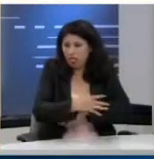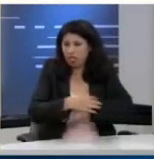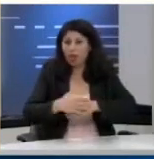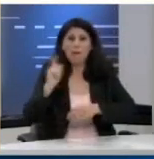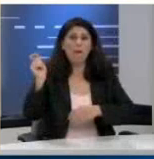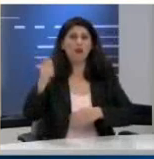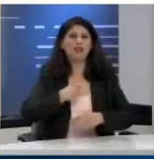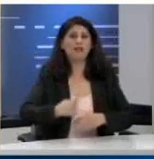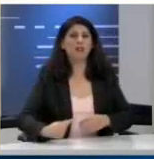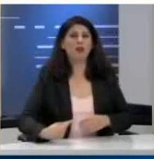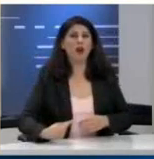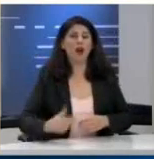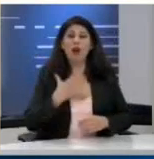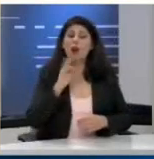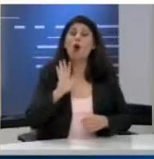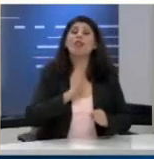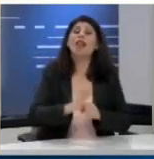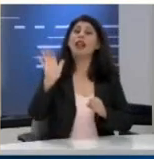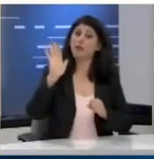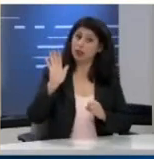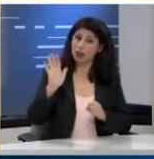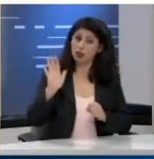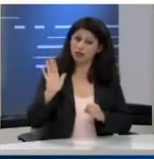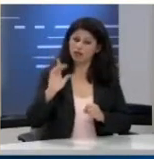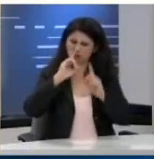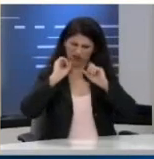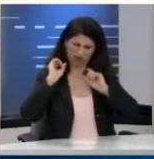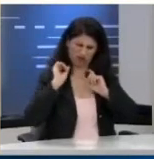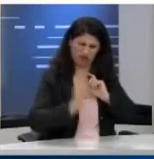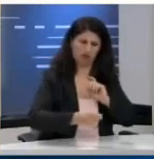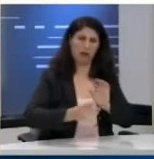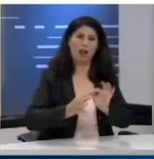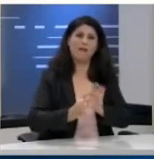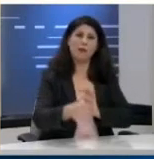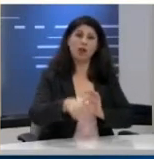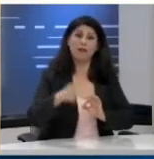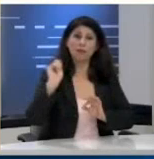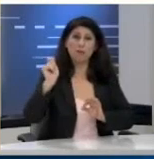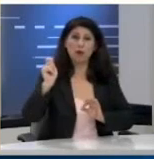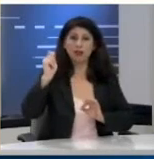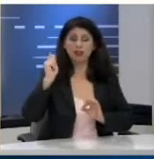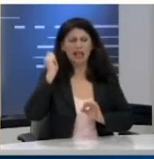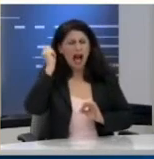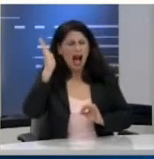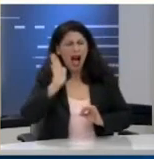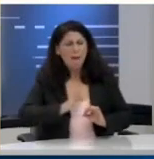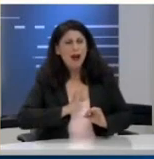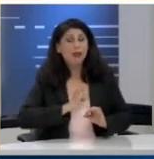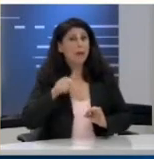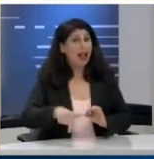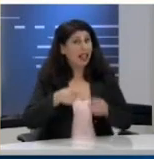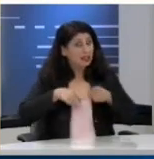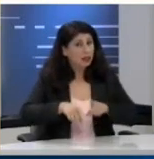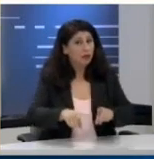σας συμπεριφορά, διότι δεν έφτανε μόνο το γεγονός ότι επιβάλλατε αυτές τις απάνθρωπες πολιτικές, αλλά την ίδια στιγμή που επιβάλλατε αυτές